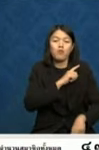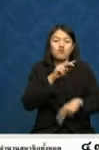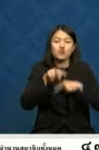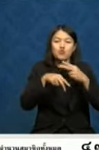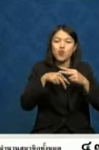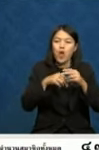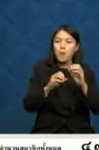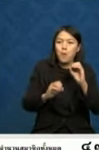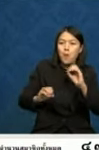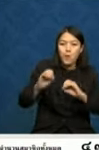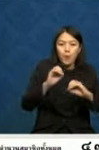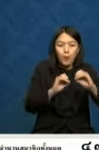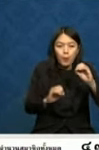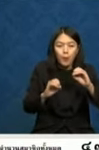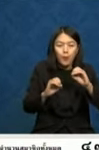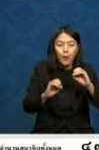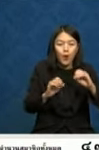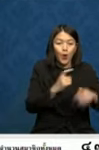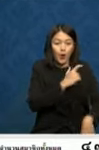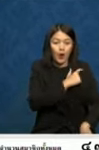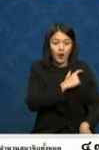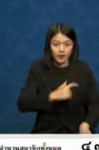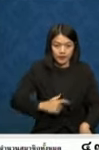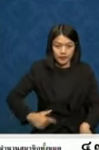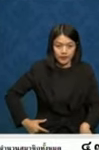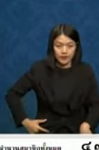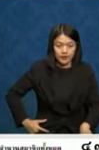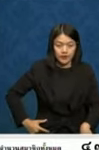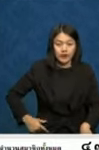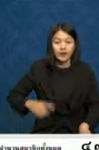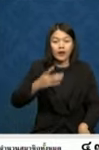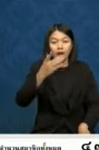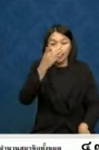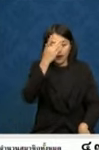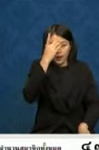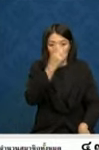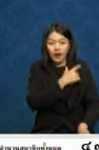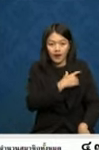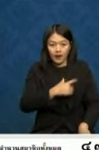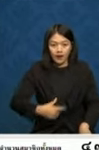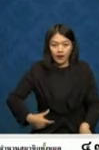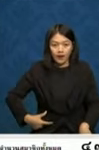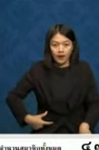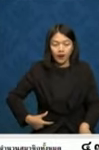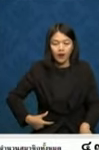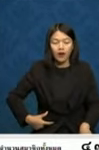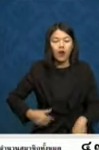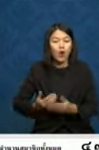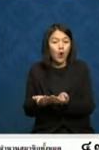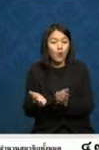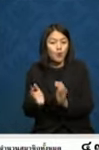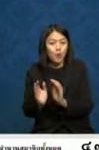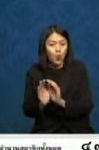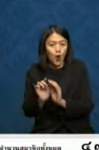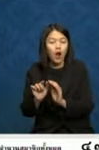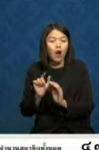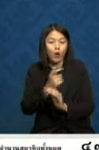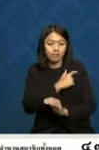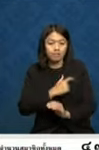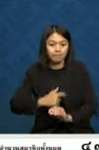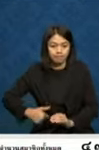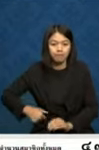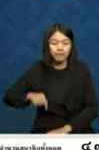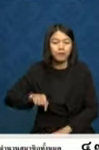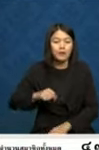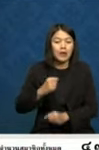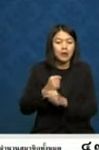วายความปลอดภัยของพระบาทสมเด็จพระเจ้าอยู่หัวสมเด็จพระบรมราชินีพระบรมวงศานุวงศ์ในการประสานงาน